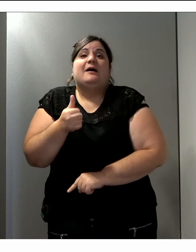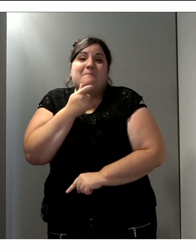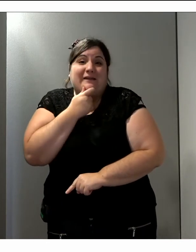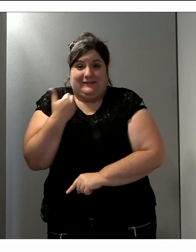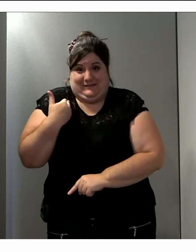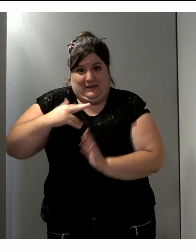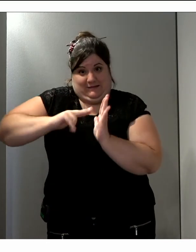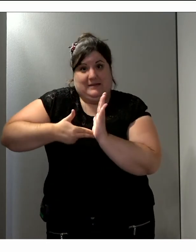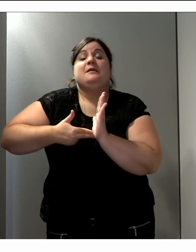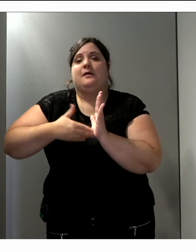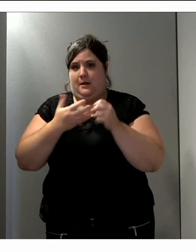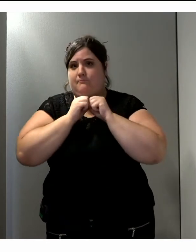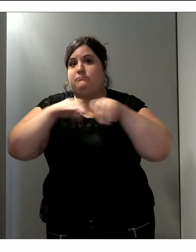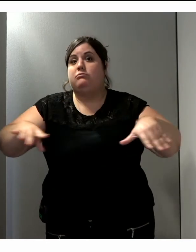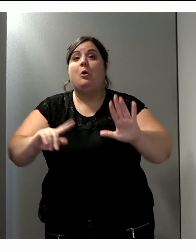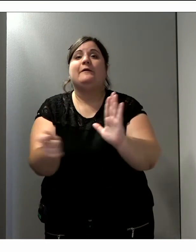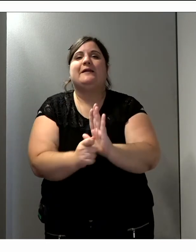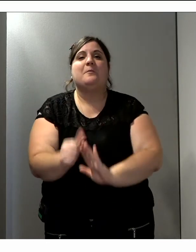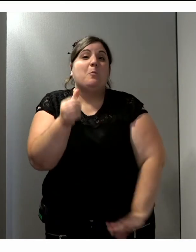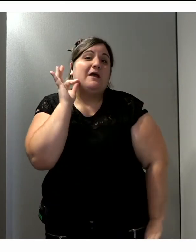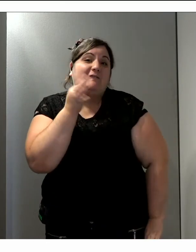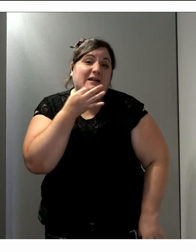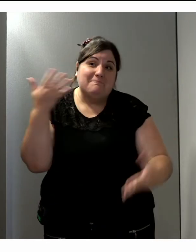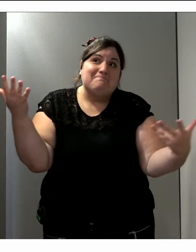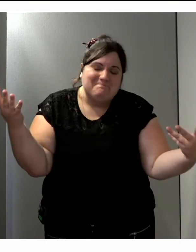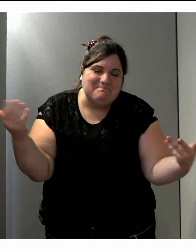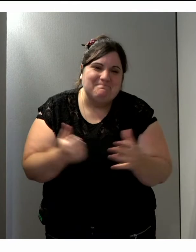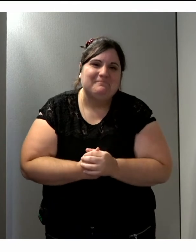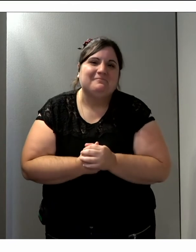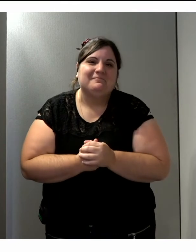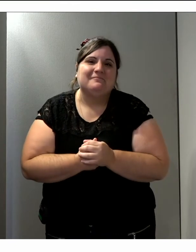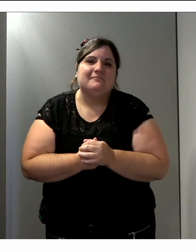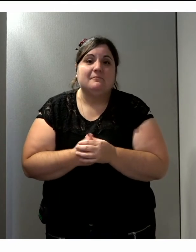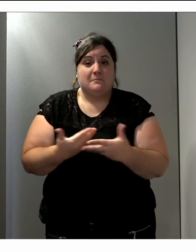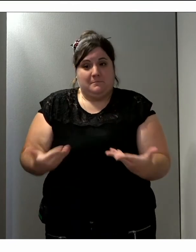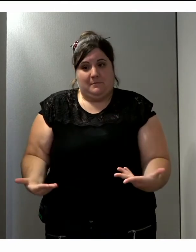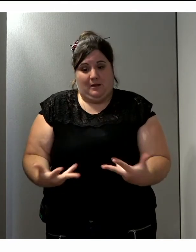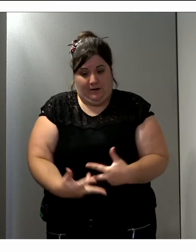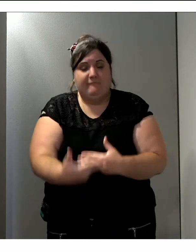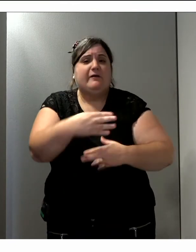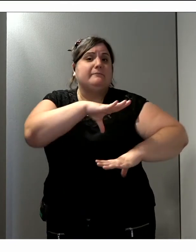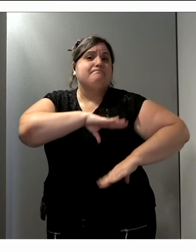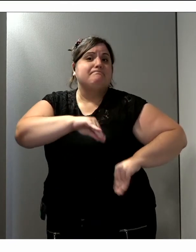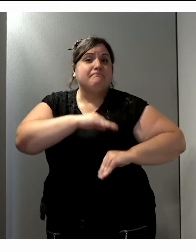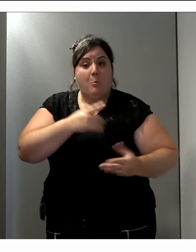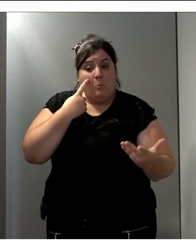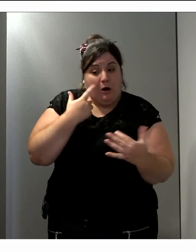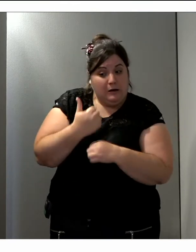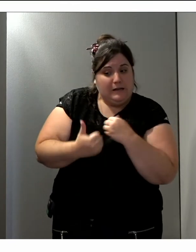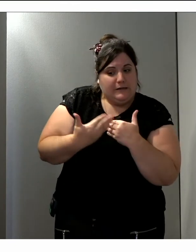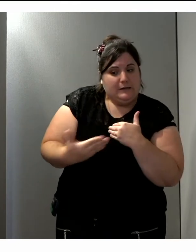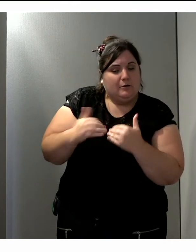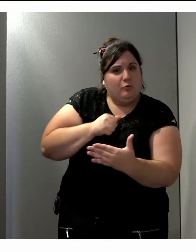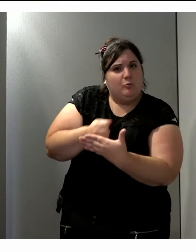avril. Depuis lors, on a lancé une phase pilote qui va nous permettre, d'ici la fin de l'année,